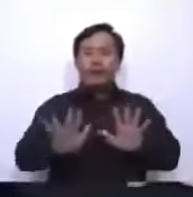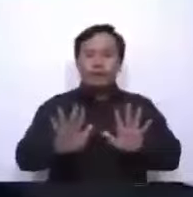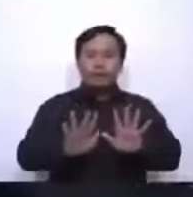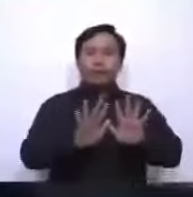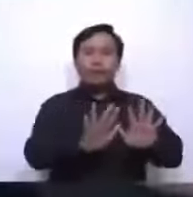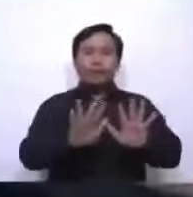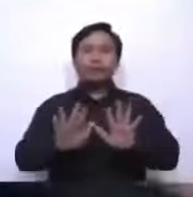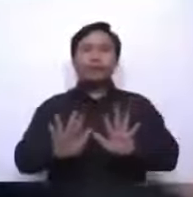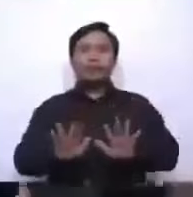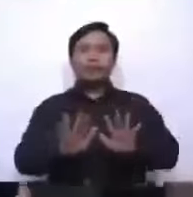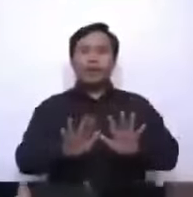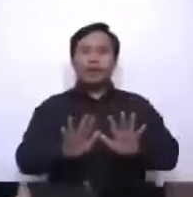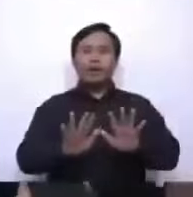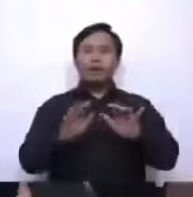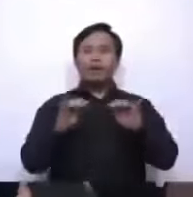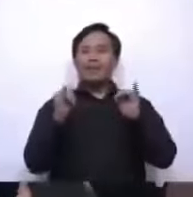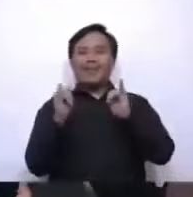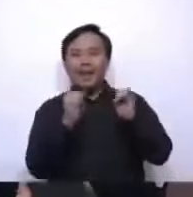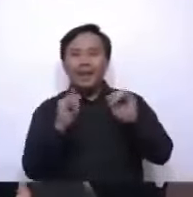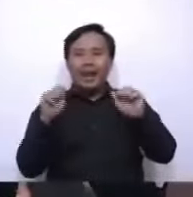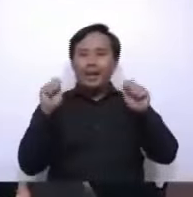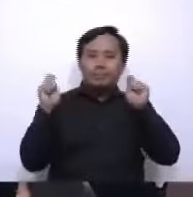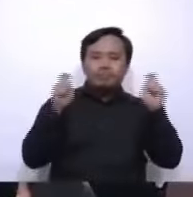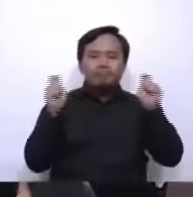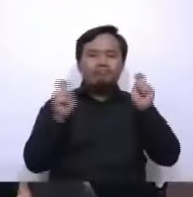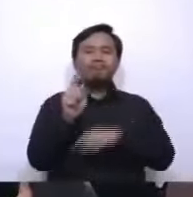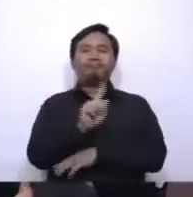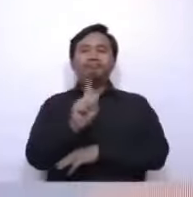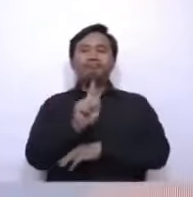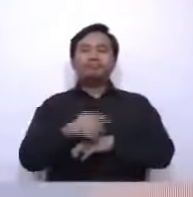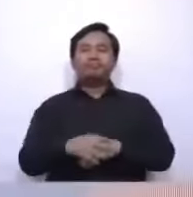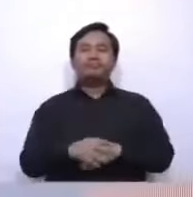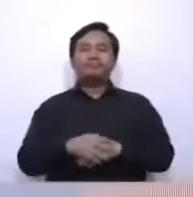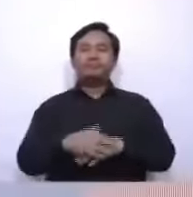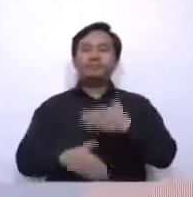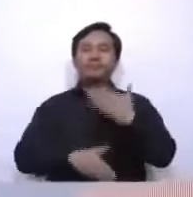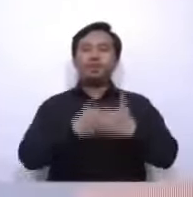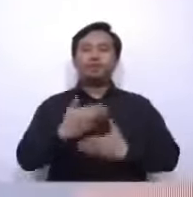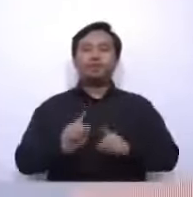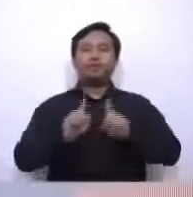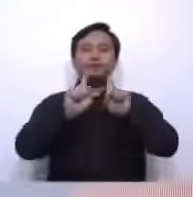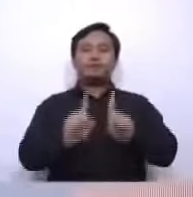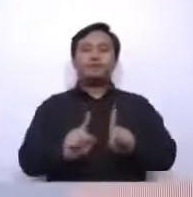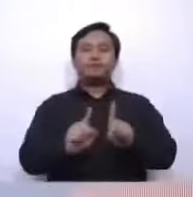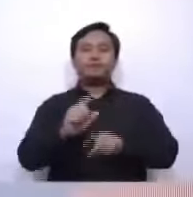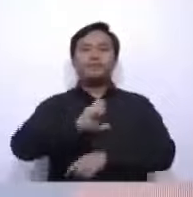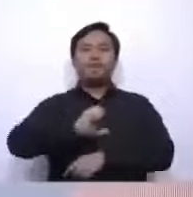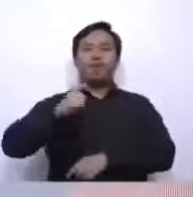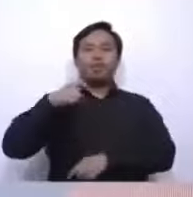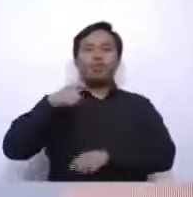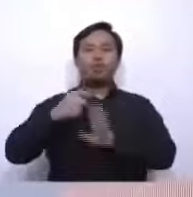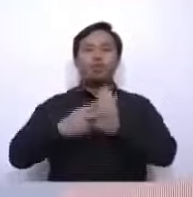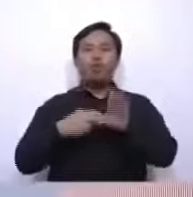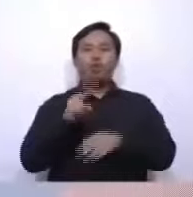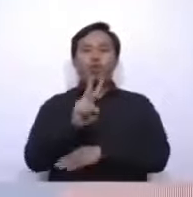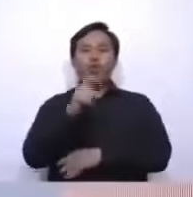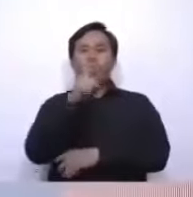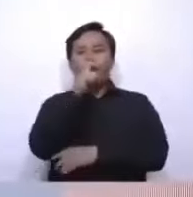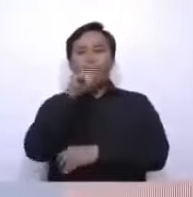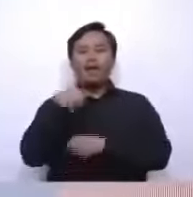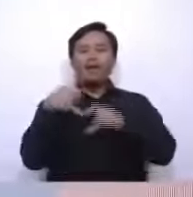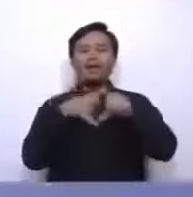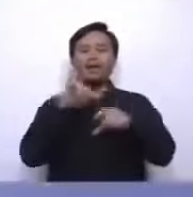tenang. Mohon tenang. Tidak kita tidak akan lanjutkan dalam sesi ini. Terima kasih. Selanjutnya untuk pasangan calon nomor urut 2 Bapak JJ Wiradinata